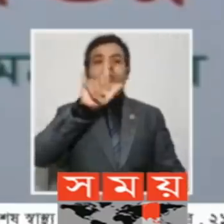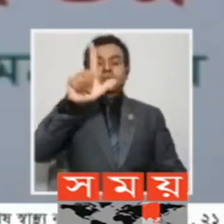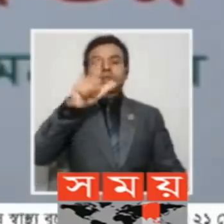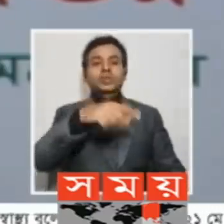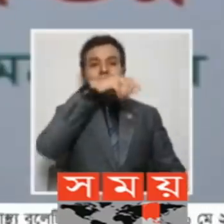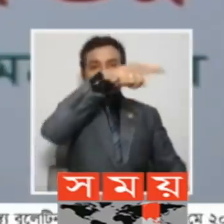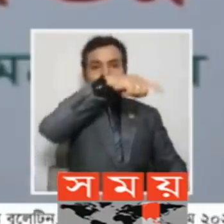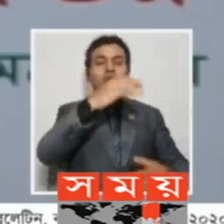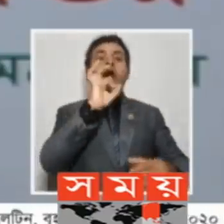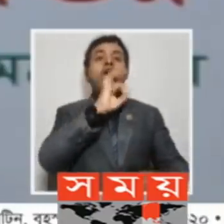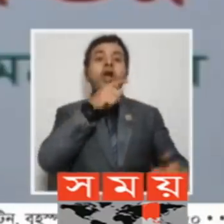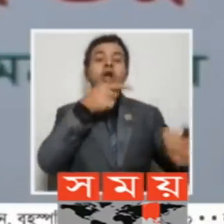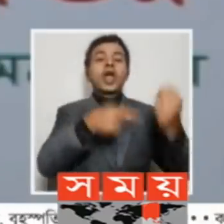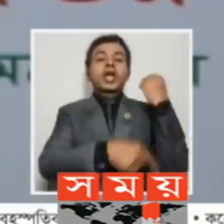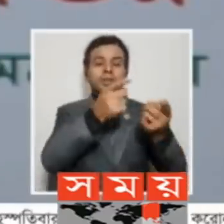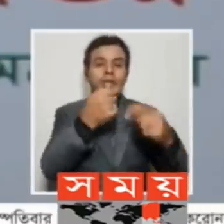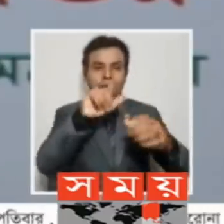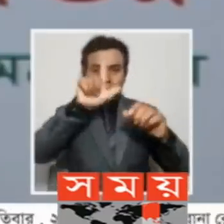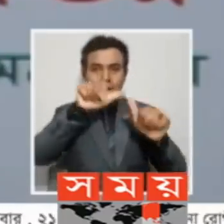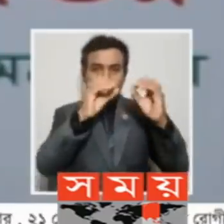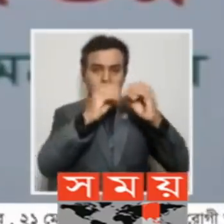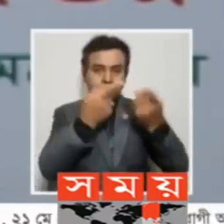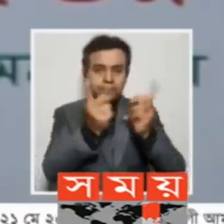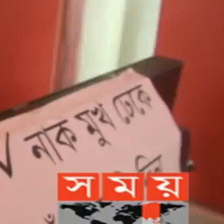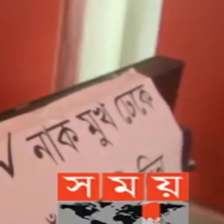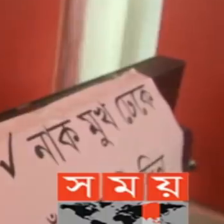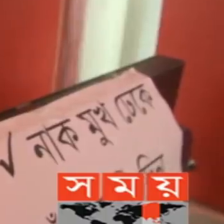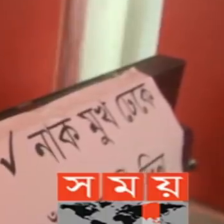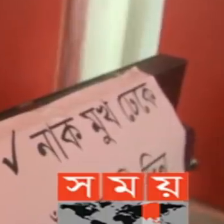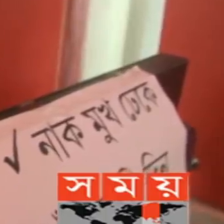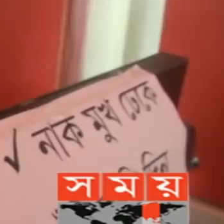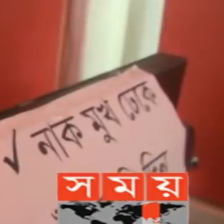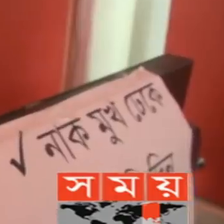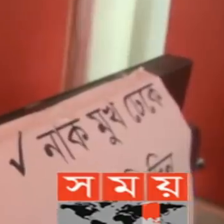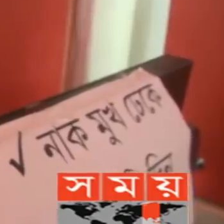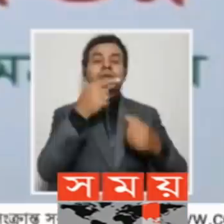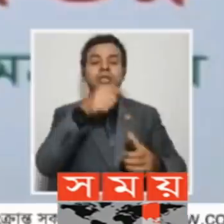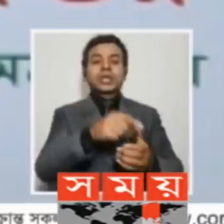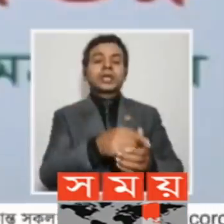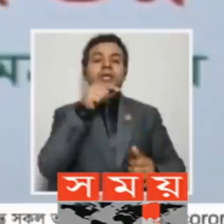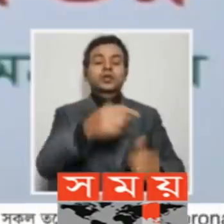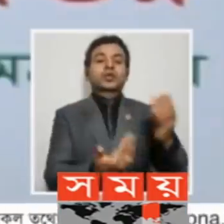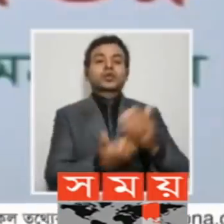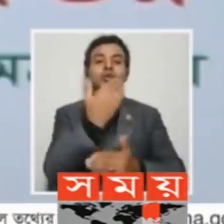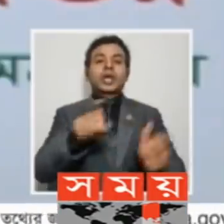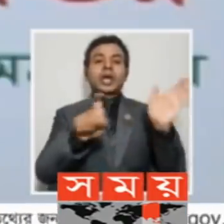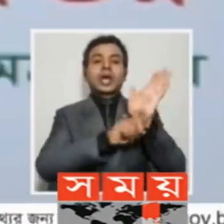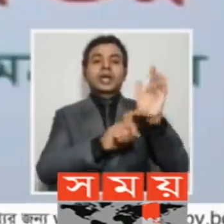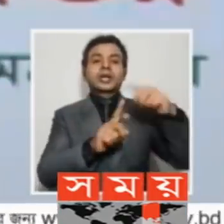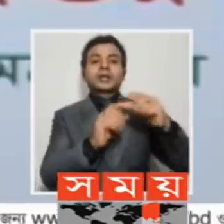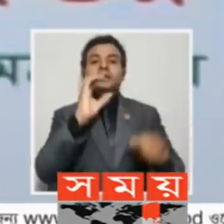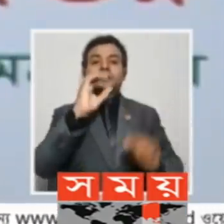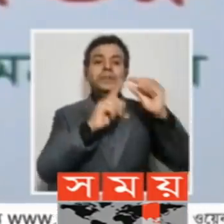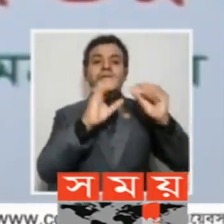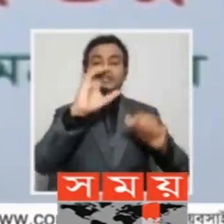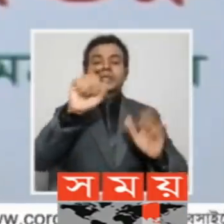কলেজ হাসপাতাল, শাহজালাল বিজ্ঞান ও প্রযুক্তি বিশ্ববিদ্যালয়। ঢাকার মধ্যে দুটি বেসরকারি প্রতিষ্ঠান যারা আমাদের